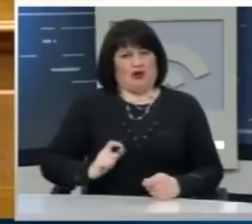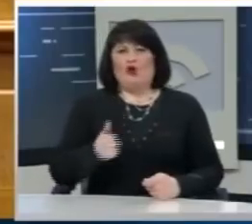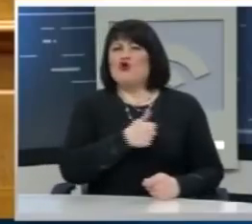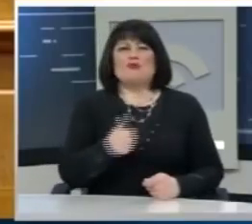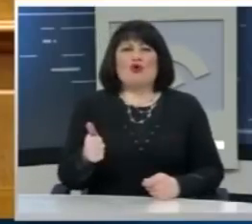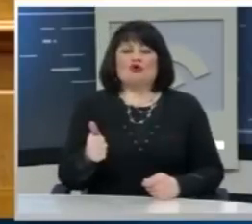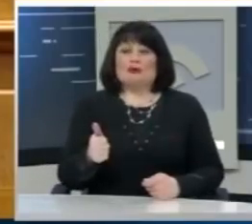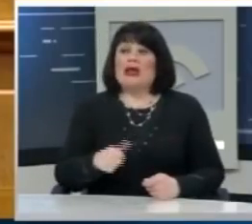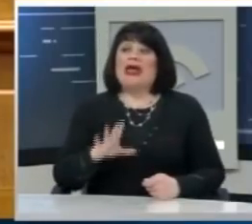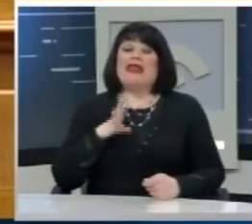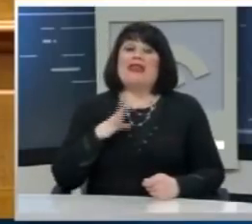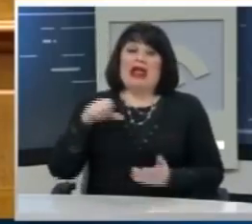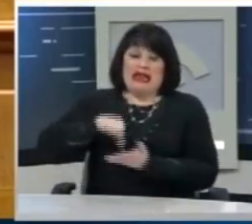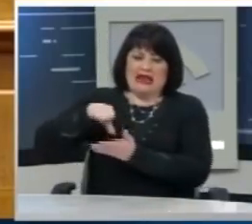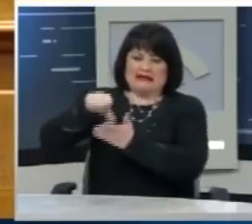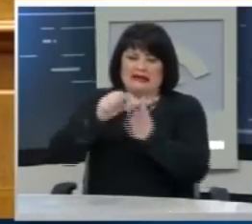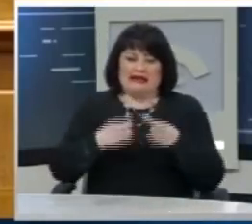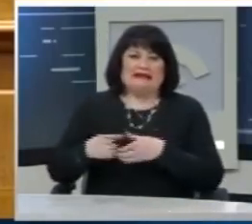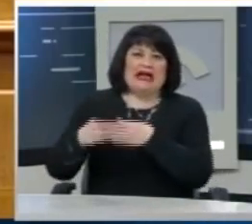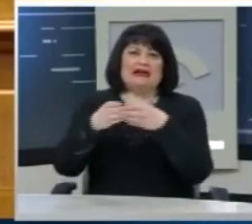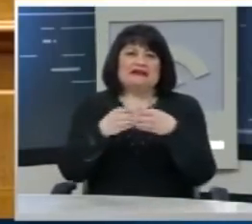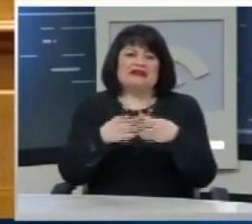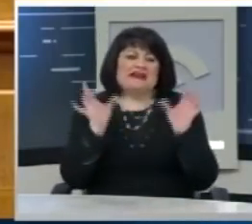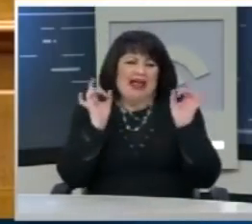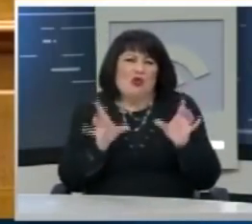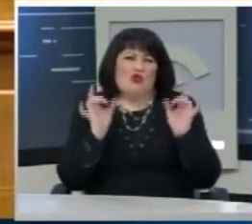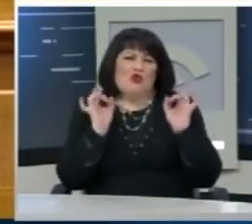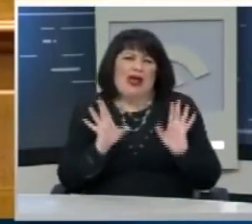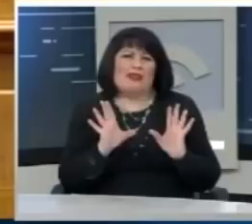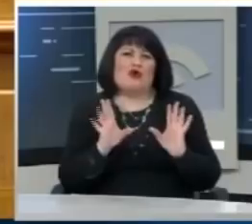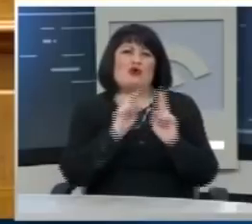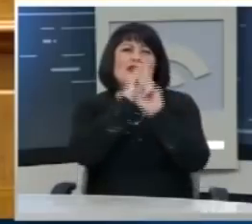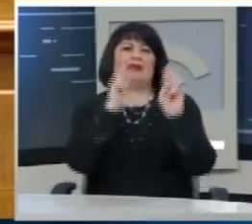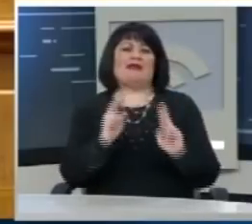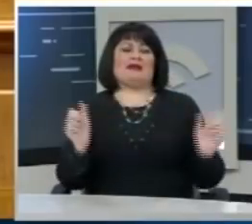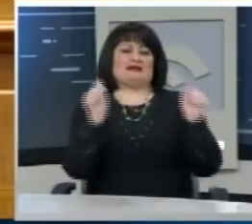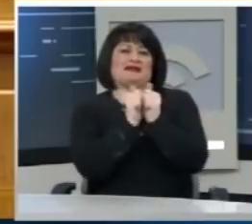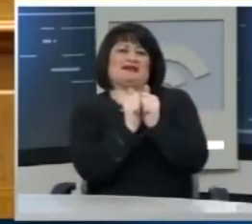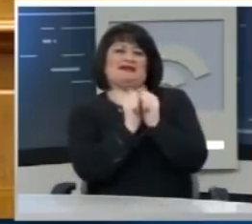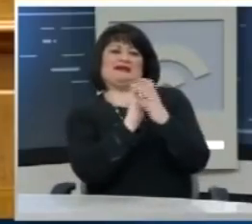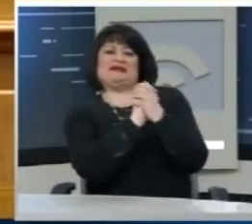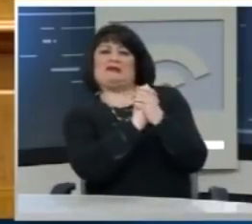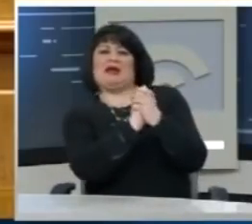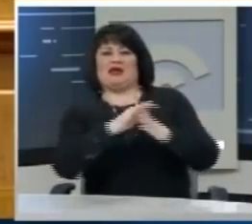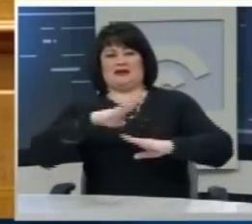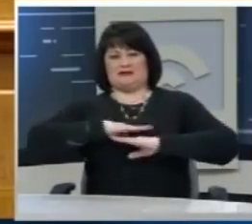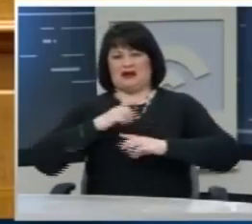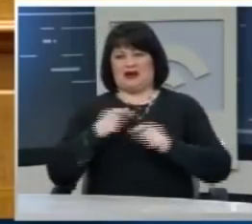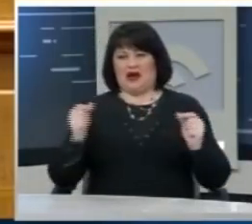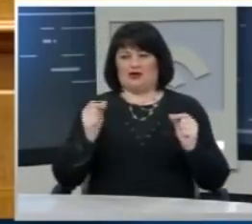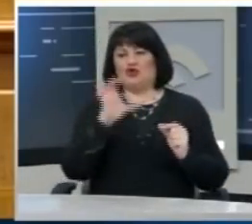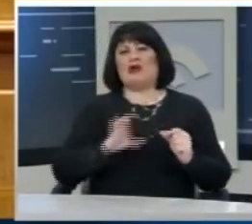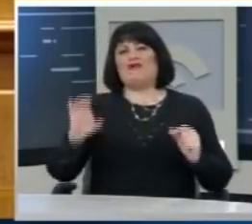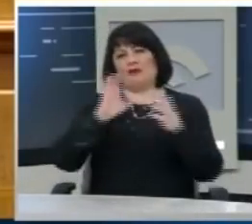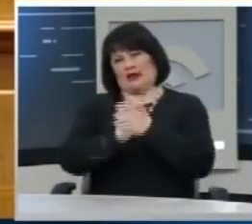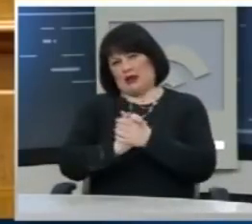γιατί δεν θέλει να πειραχτούν ούτε στο ελάχιστο οι διεθνείς της συμμαχίες μέσα στο ΝΑΤΟ και την